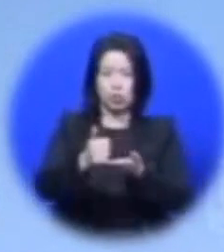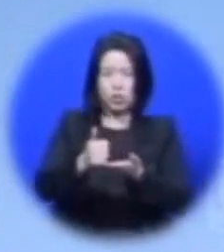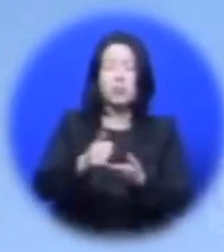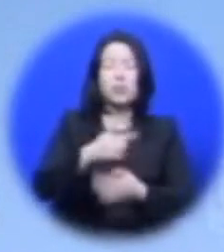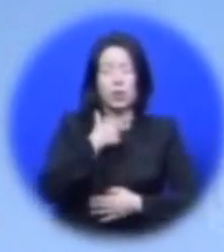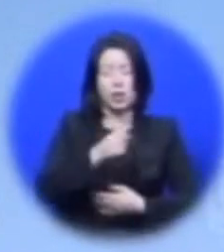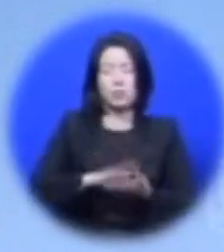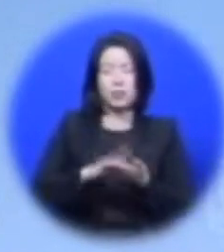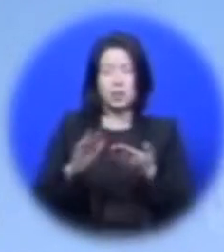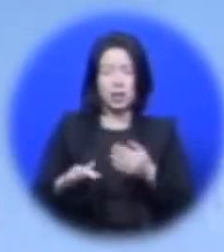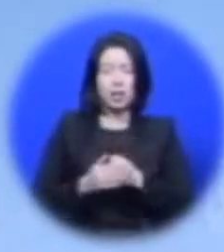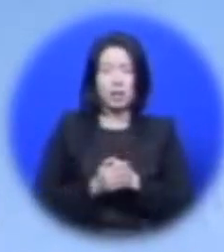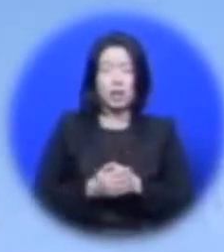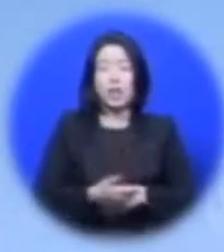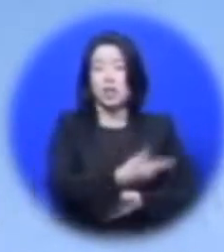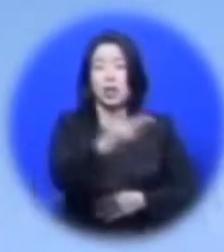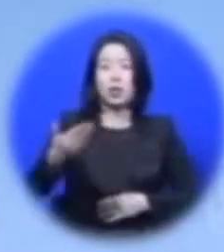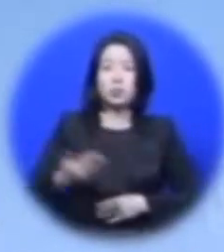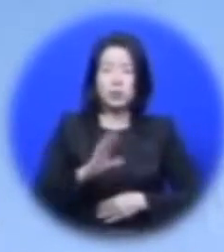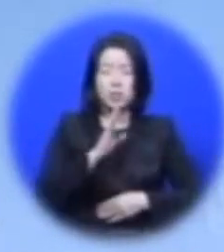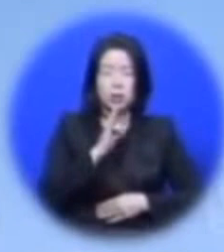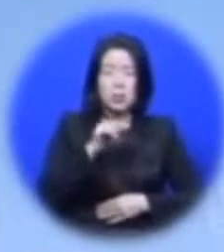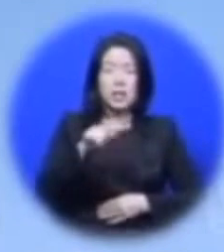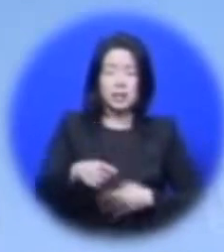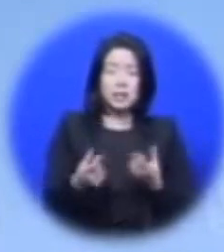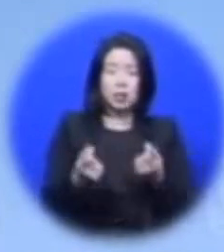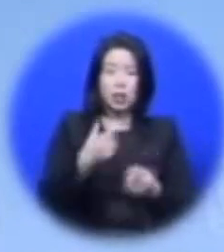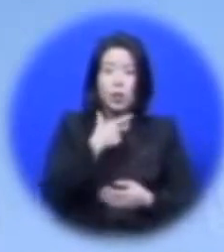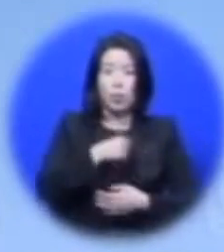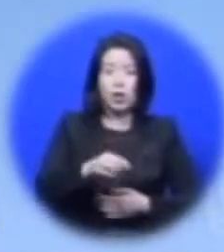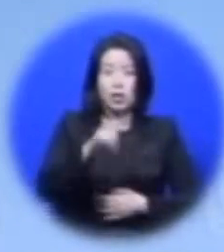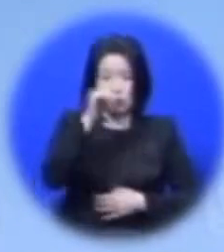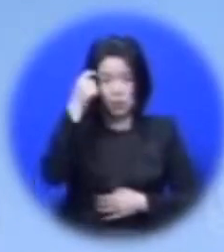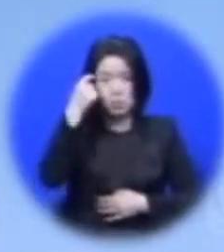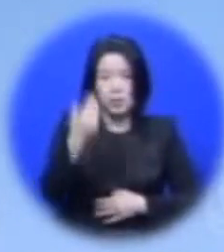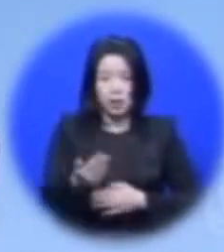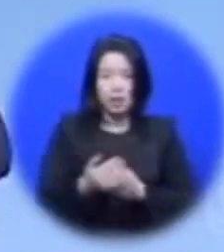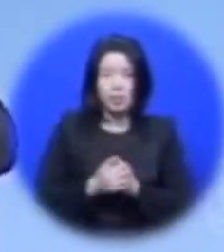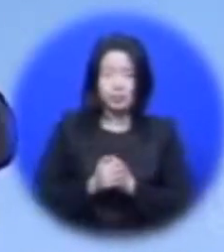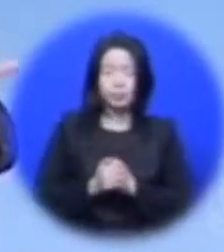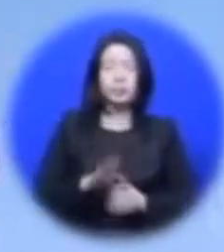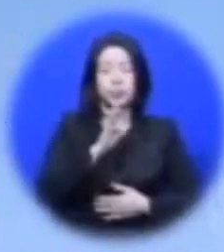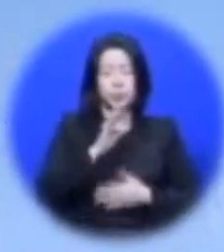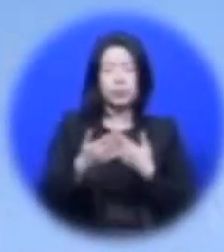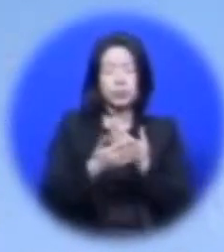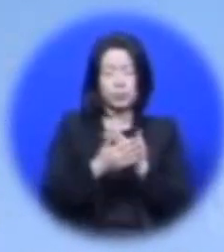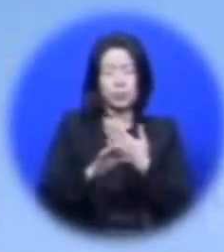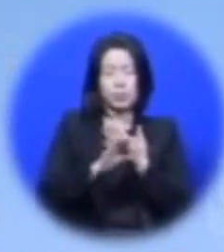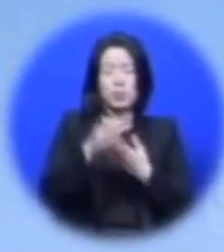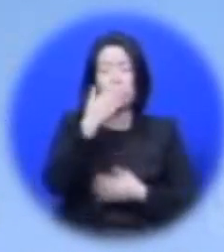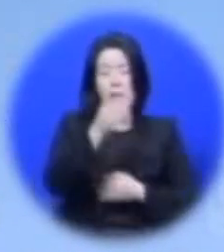원합니다. 여러분이 정말 그렇게 원하시나요? 그러면 된 거예요.